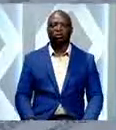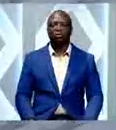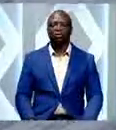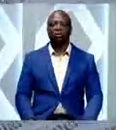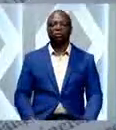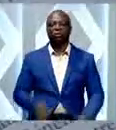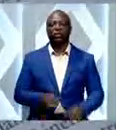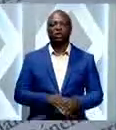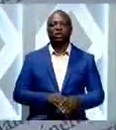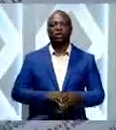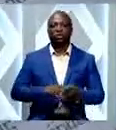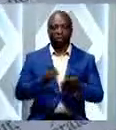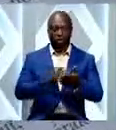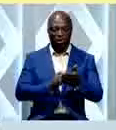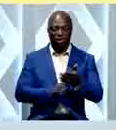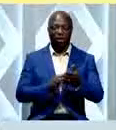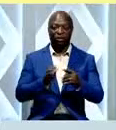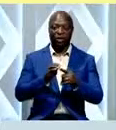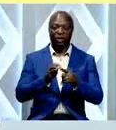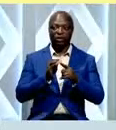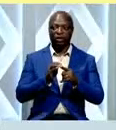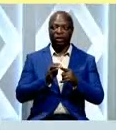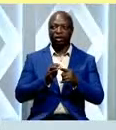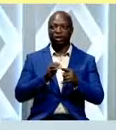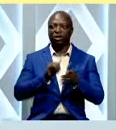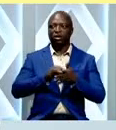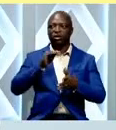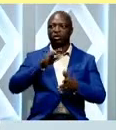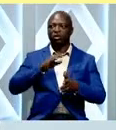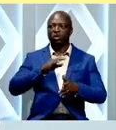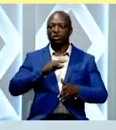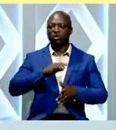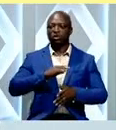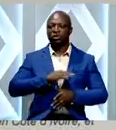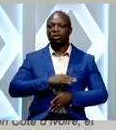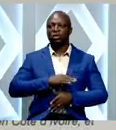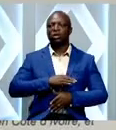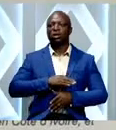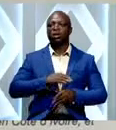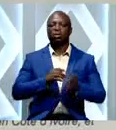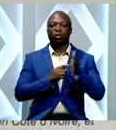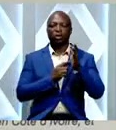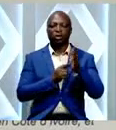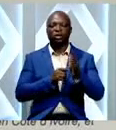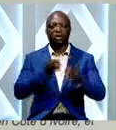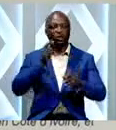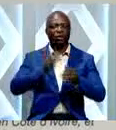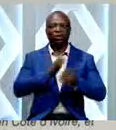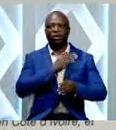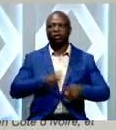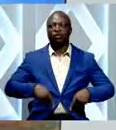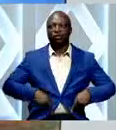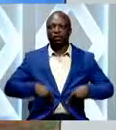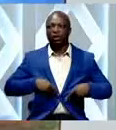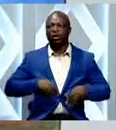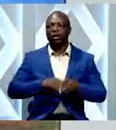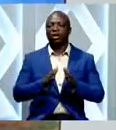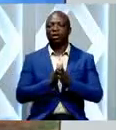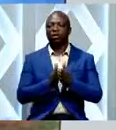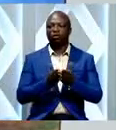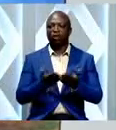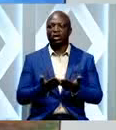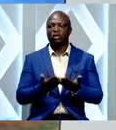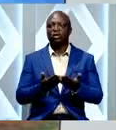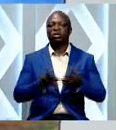Dans un style particulier, Christian Enyonam Folie Kossi retrace l'histoire de sa vie dans l'ouvrage «